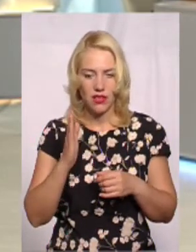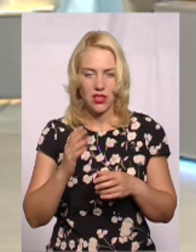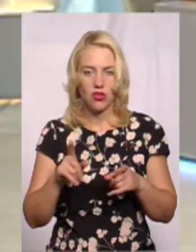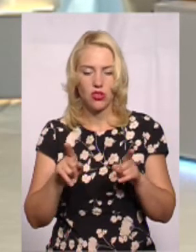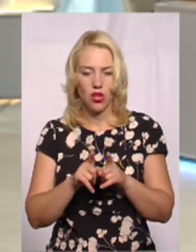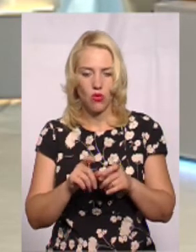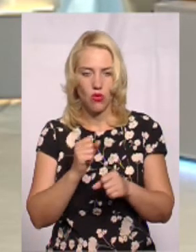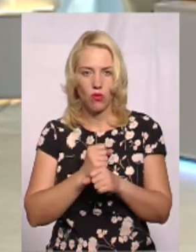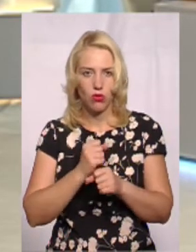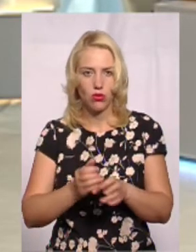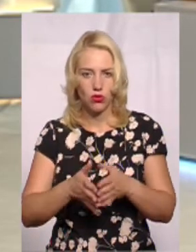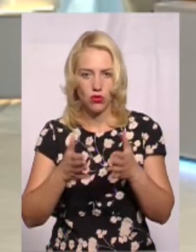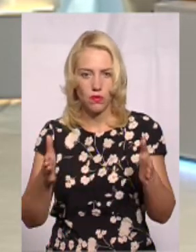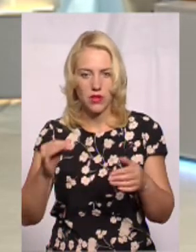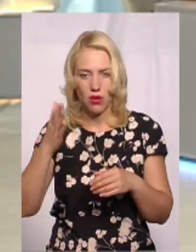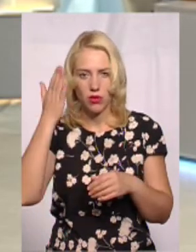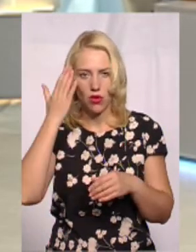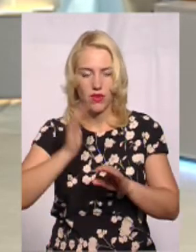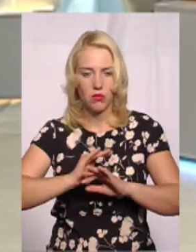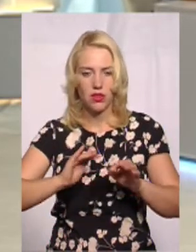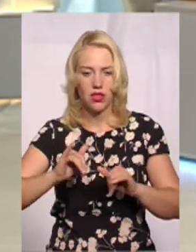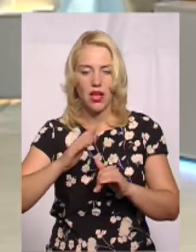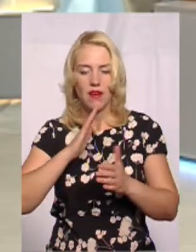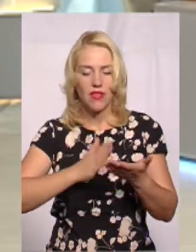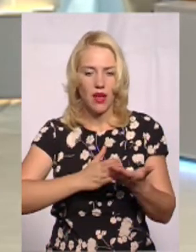дітьми. Цього року лише по наших напрямках роботи,